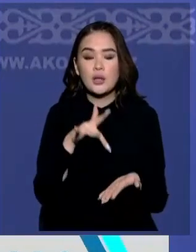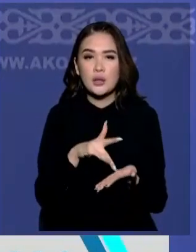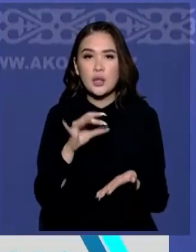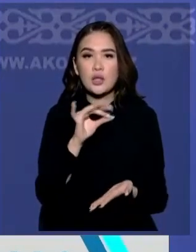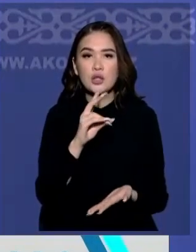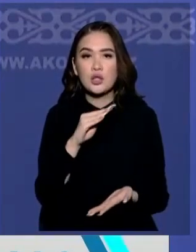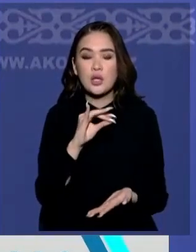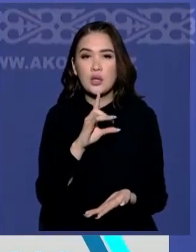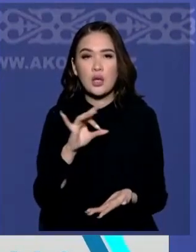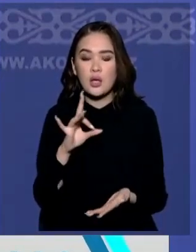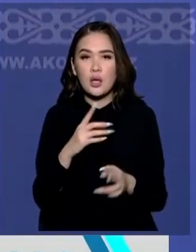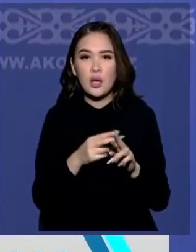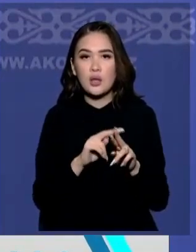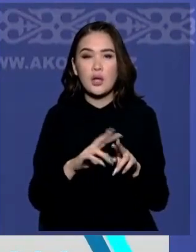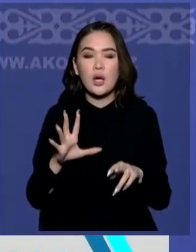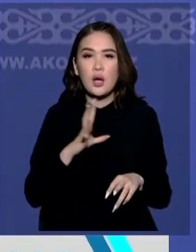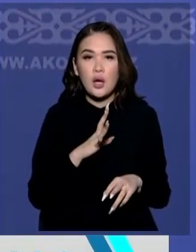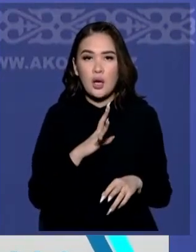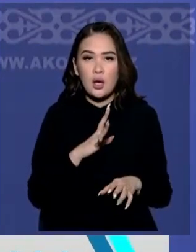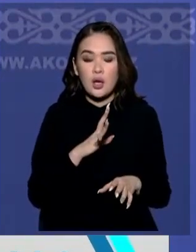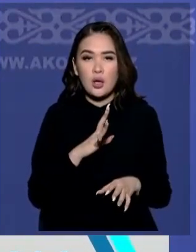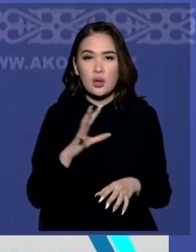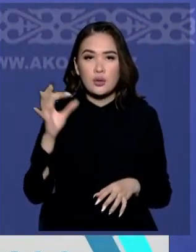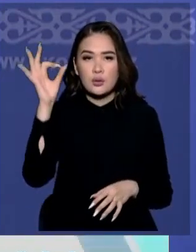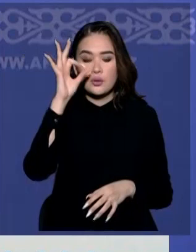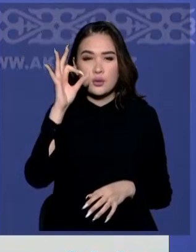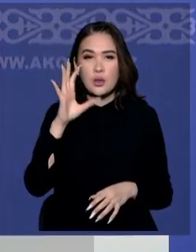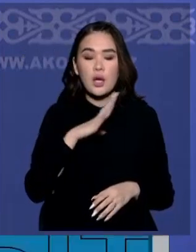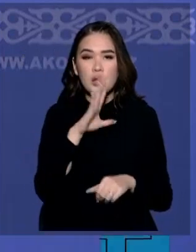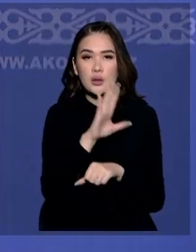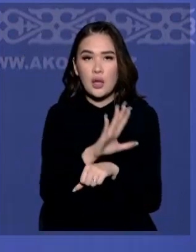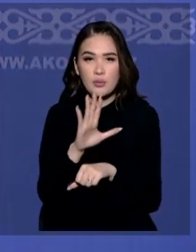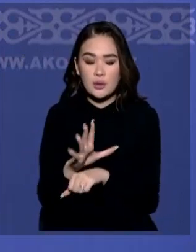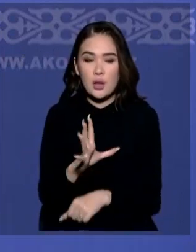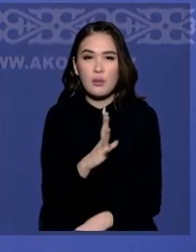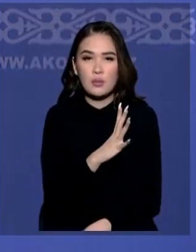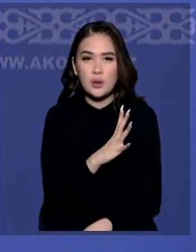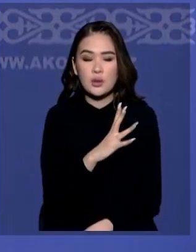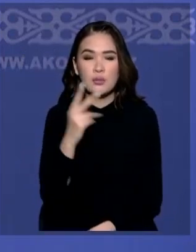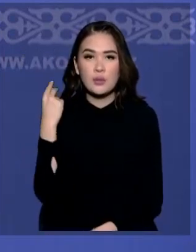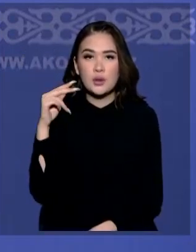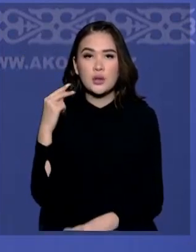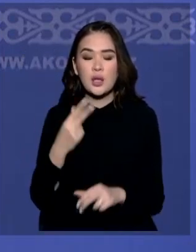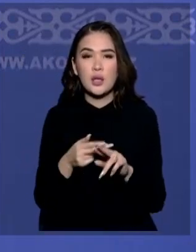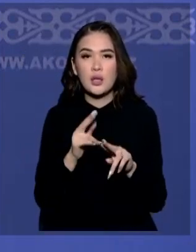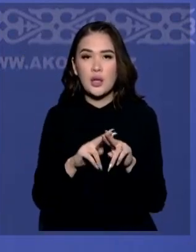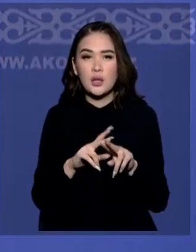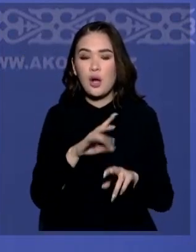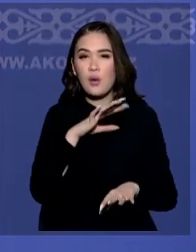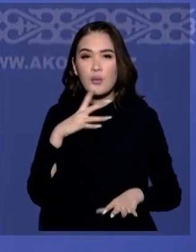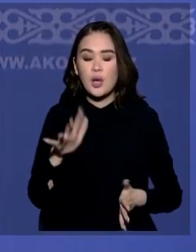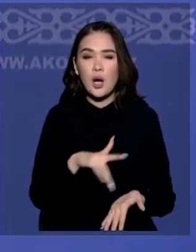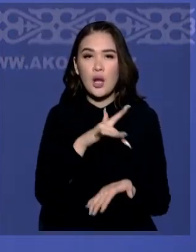инженерлік инфрақұрылымы, әлеуметтік инфрақұрылым туралы арнай тапсырмаларды берді және үлкен мәселе мына